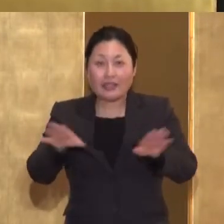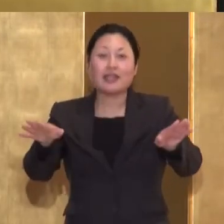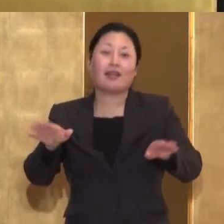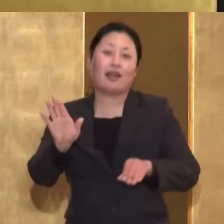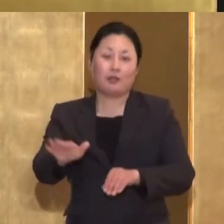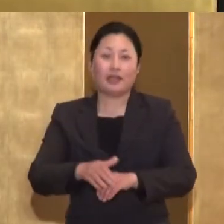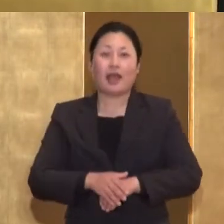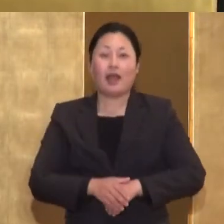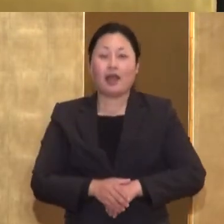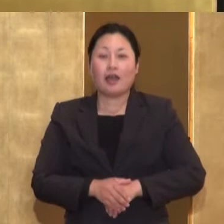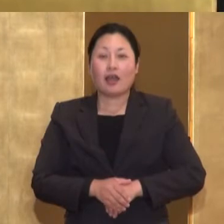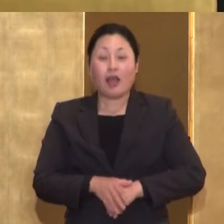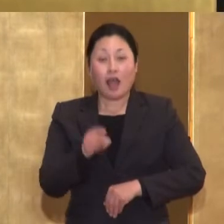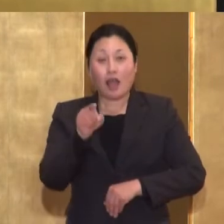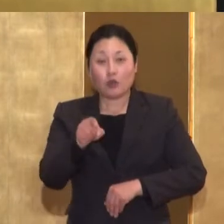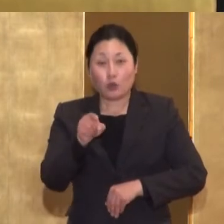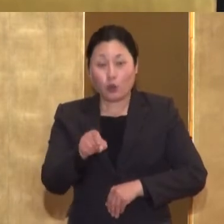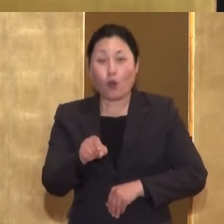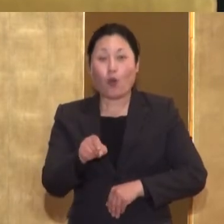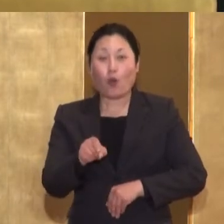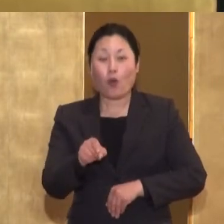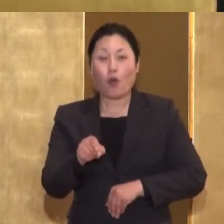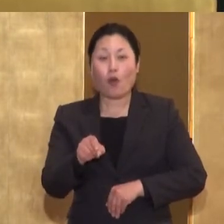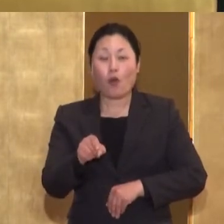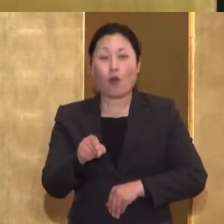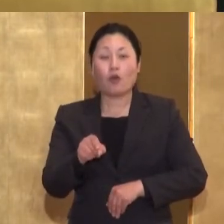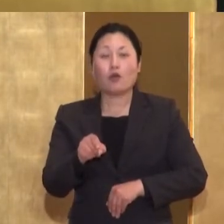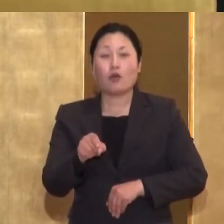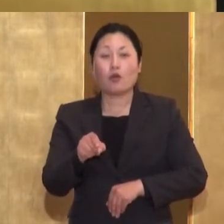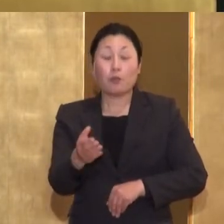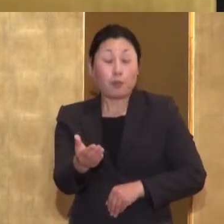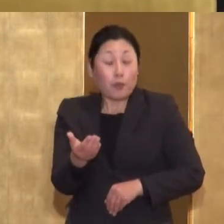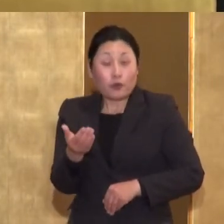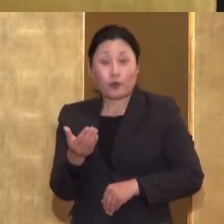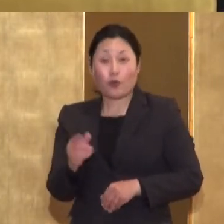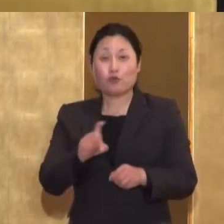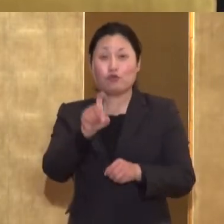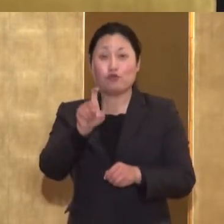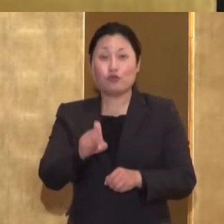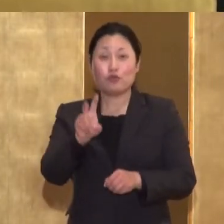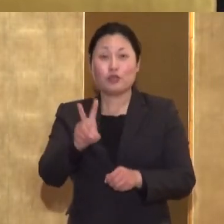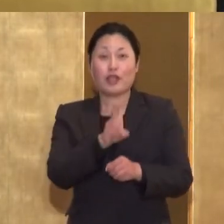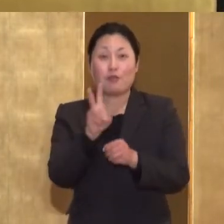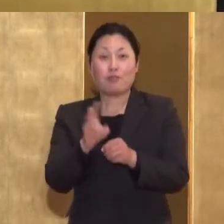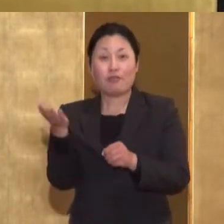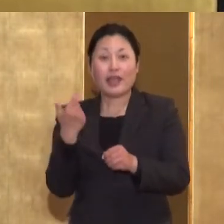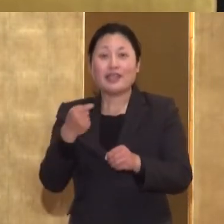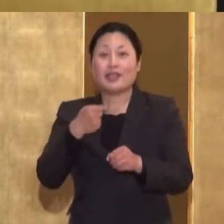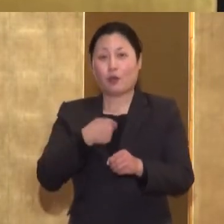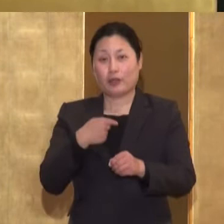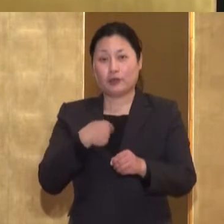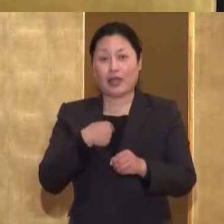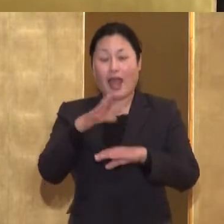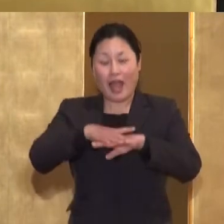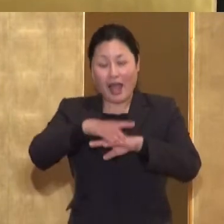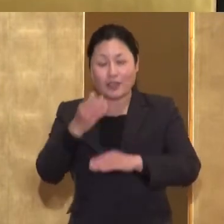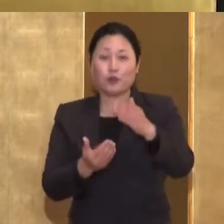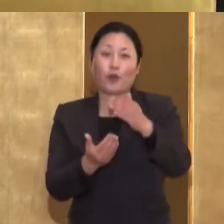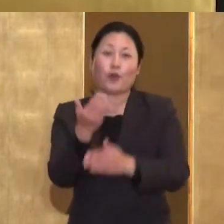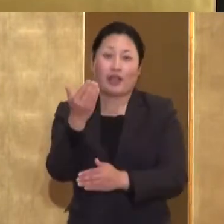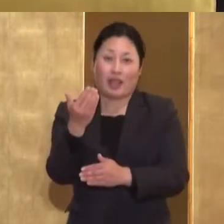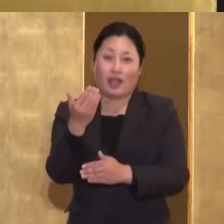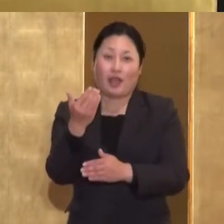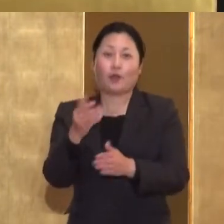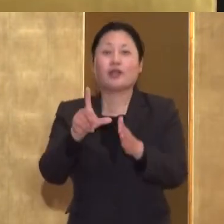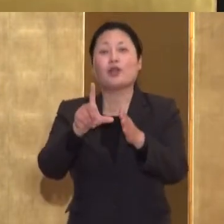。そのさらに12年前は私が初当選した